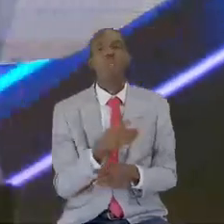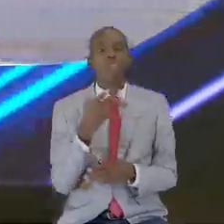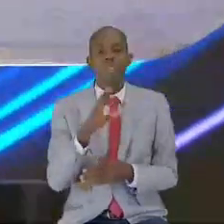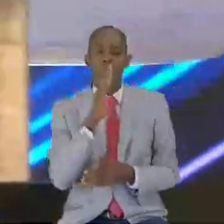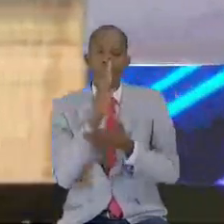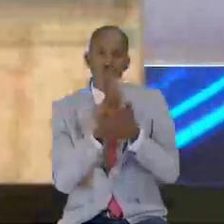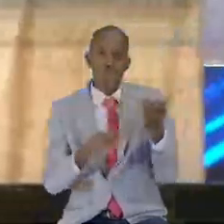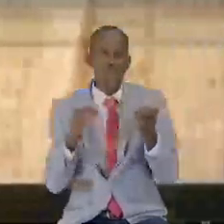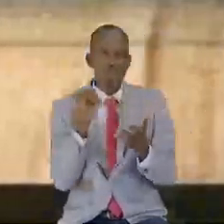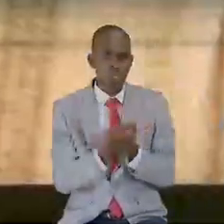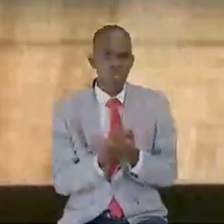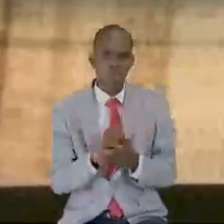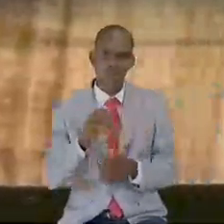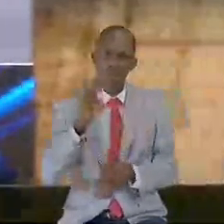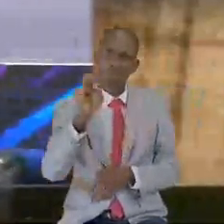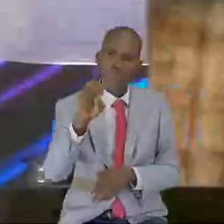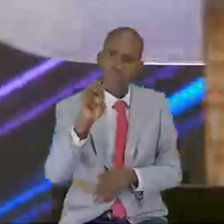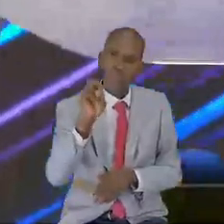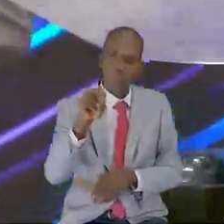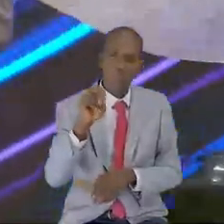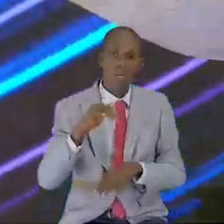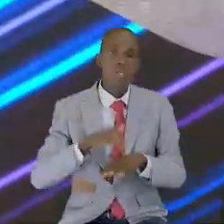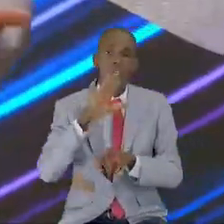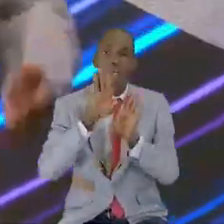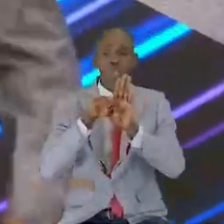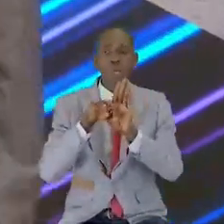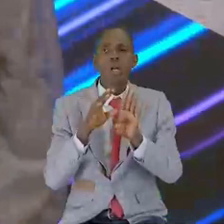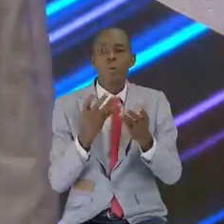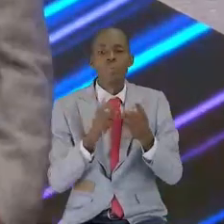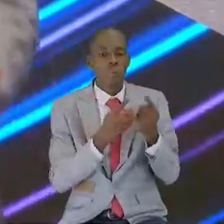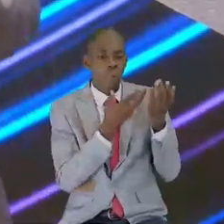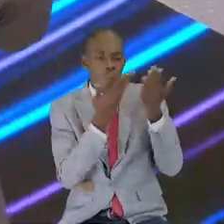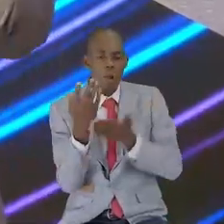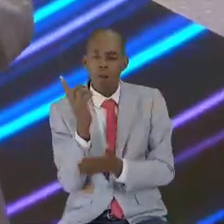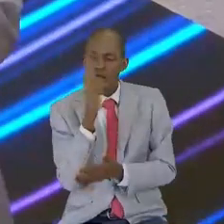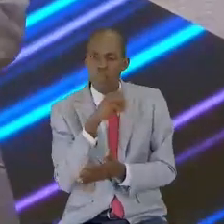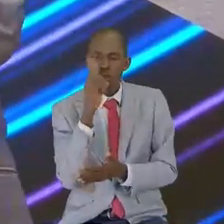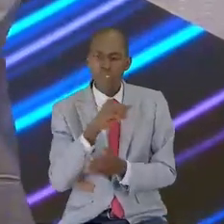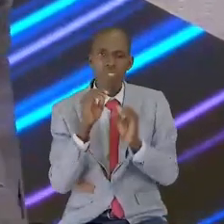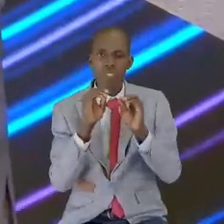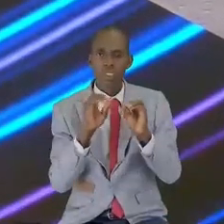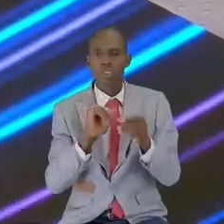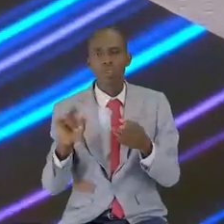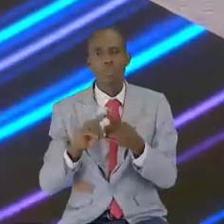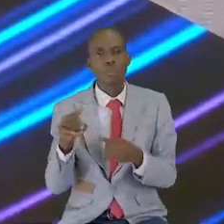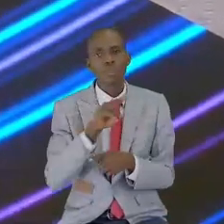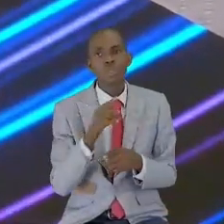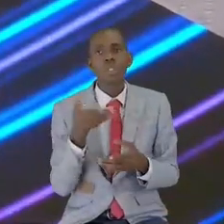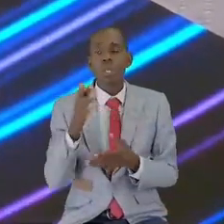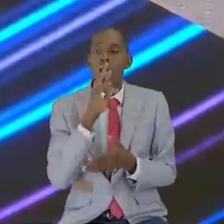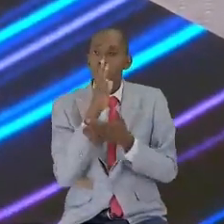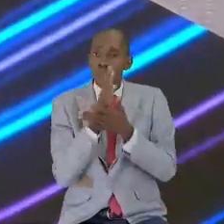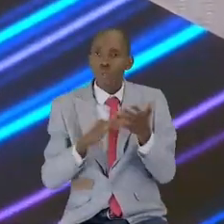gens qui frappent à votre porte et qui veulent vous présenter la fausse doctrine. Il y a des gens qui viennent